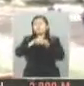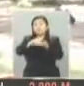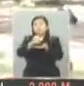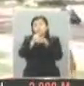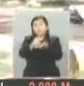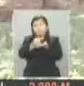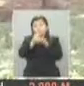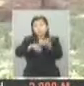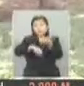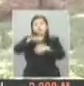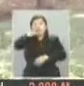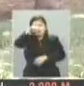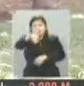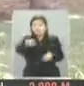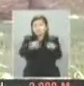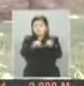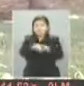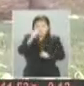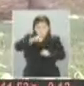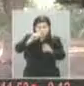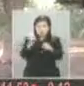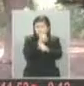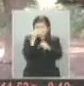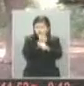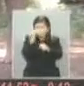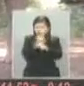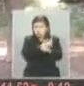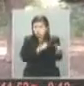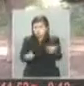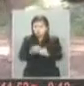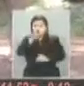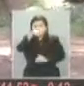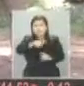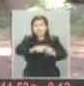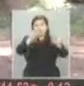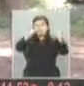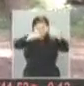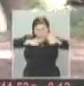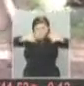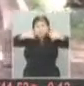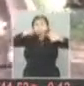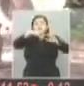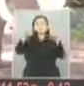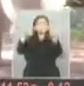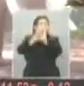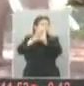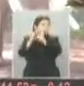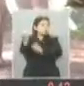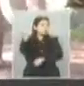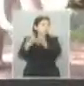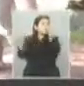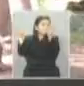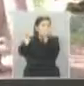ไม้อดีตเป็นศูนย์ฝึกลูกช้างแห่งแรกของโลกแต่เมื่อรัฐบาลไทยมีนโยบายปิดป่าเลิกสัมปทานป่า